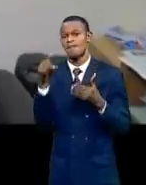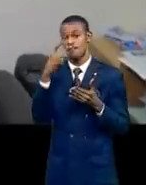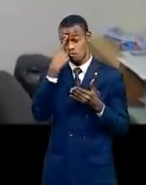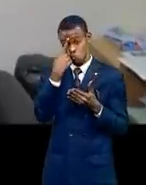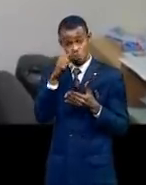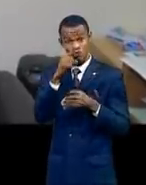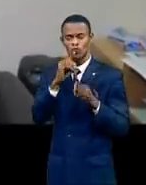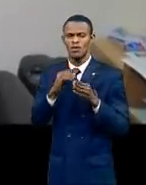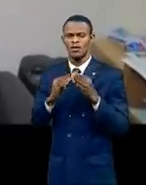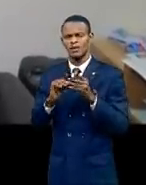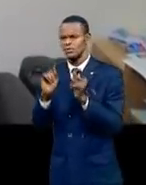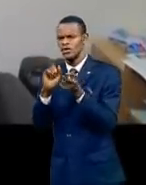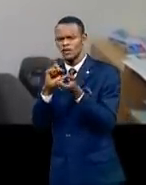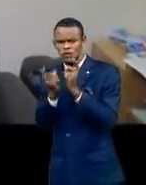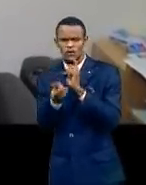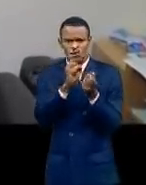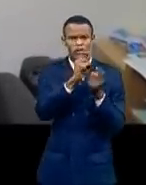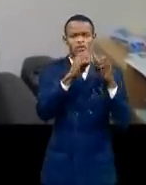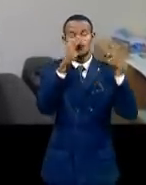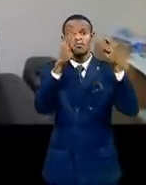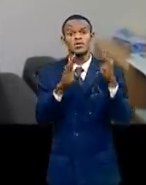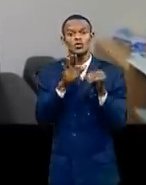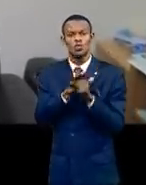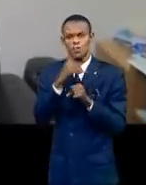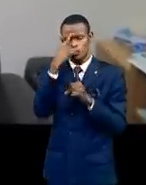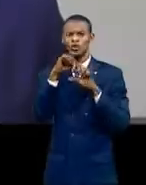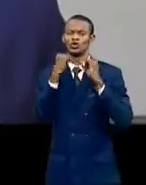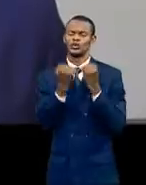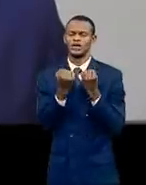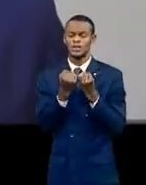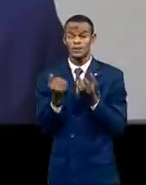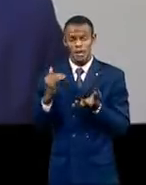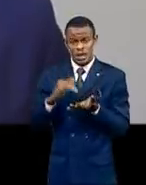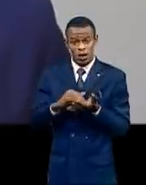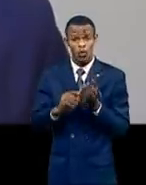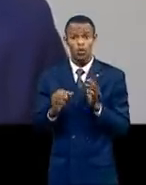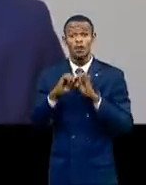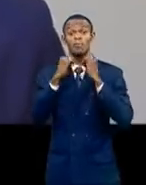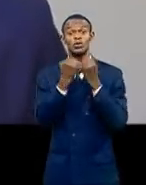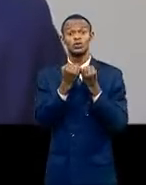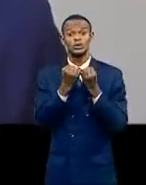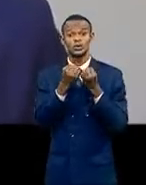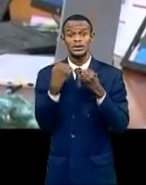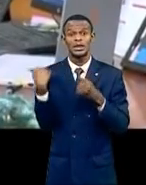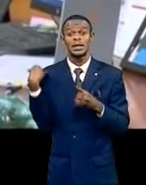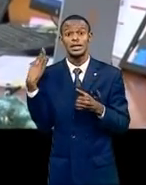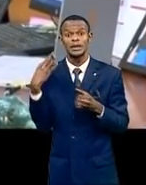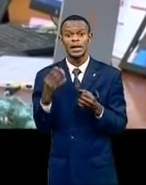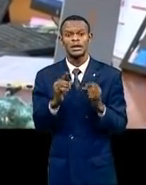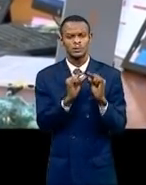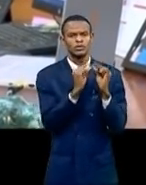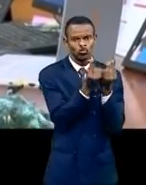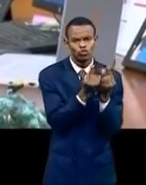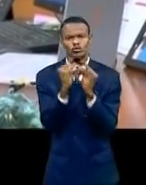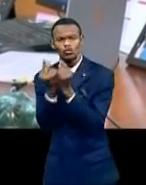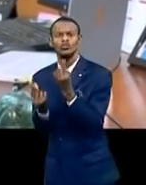financiers, suivant l'analyse par la méthode des ratios, les entreprises publiques sont classées en trois groupes suivants. Les